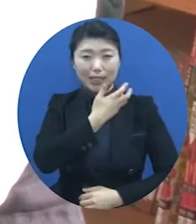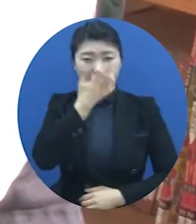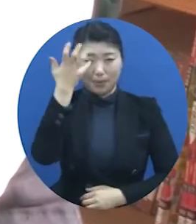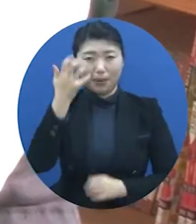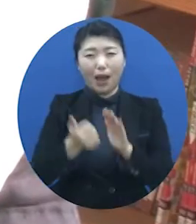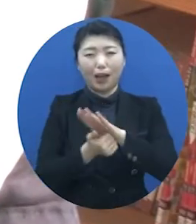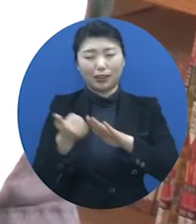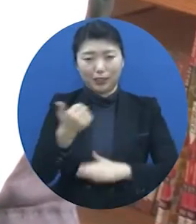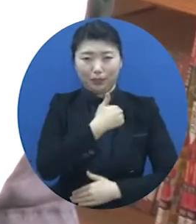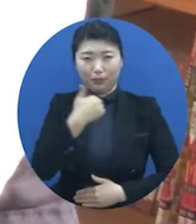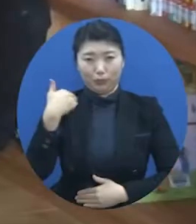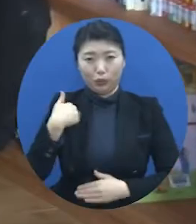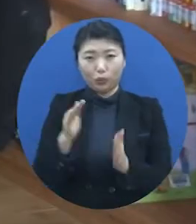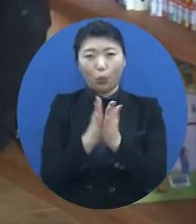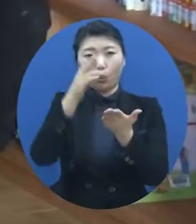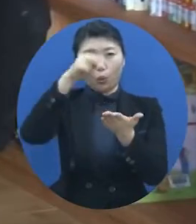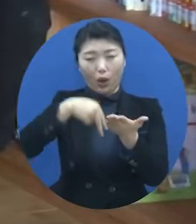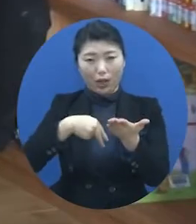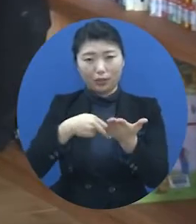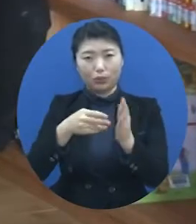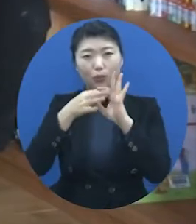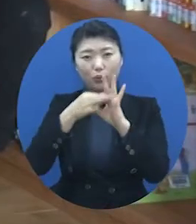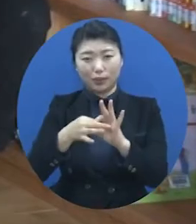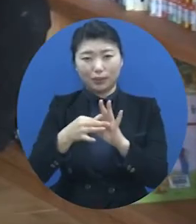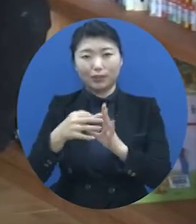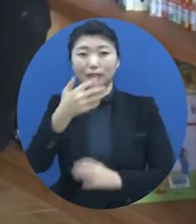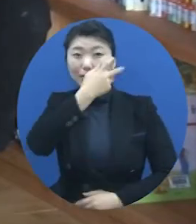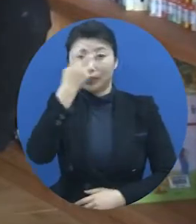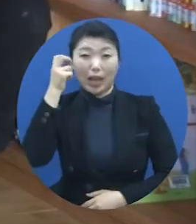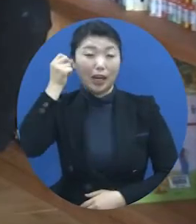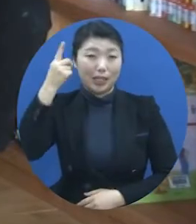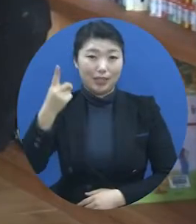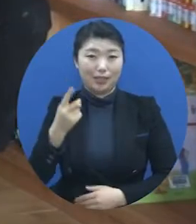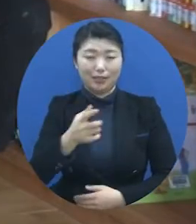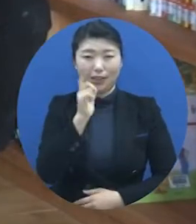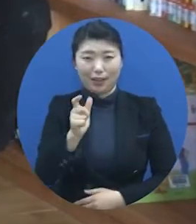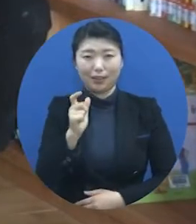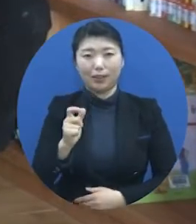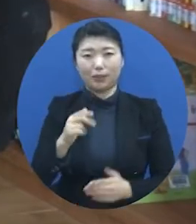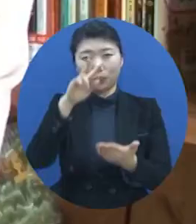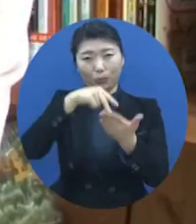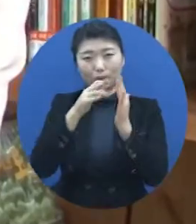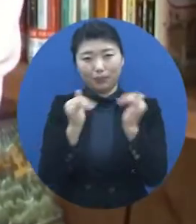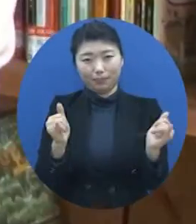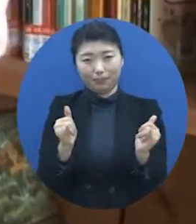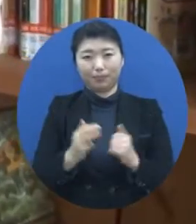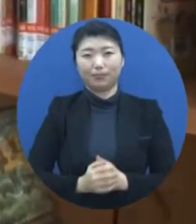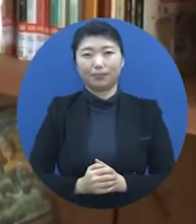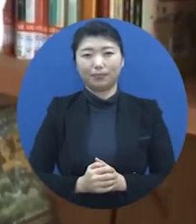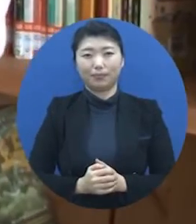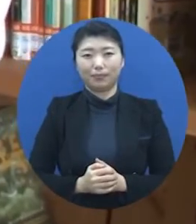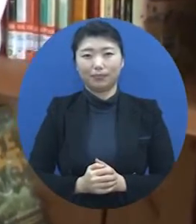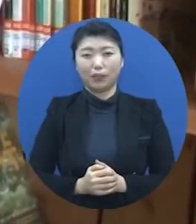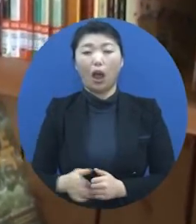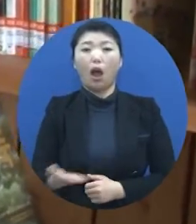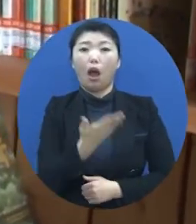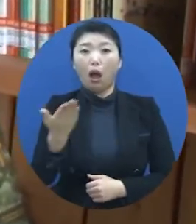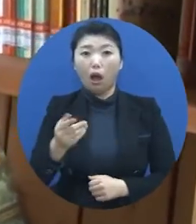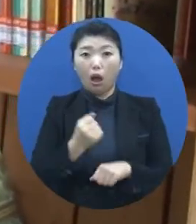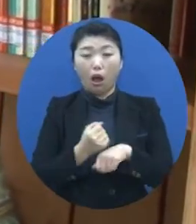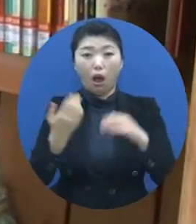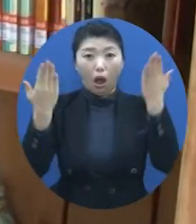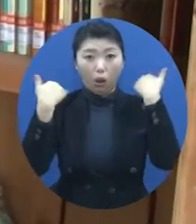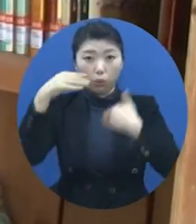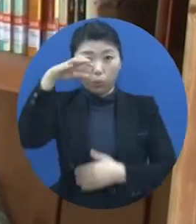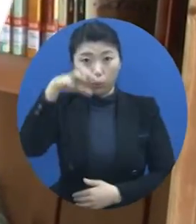듬뿍 도서관 학교를 통해 우리 학생들은 창의 탄탄 독서인으로 거듭납니다. 네, 우리 친구 학교에서 정말